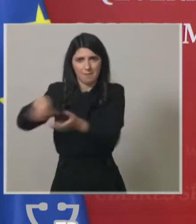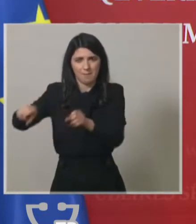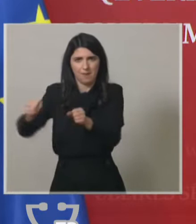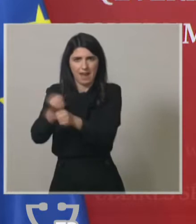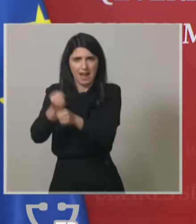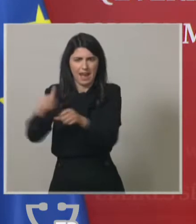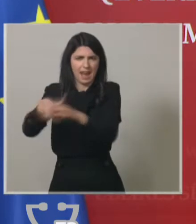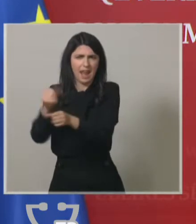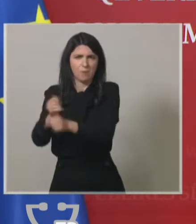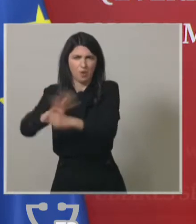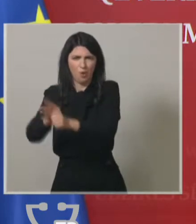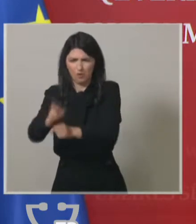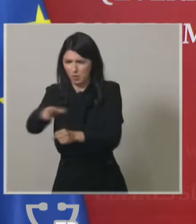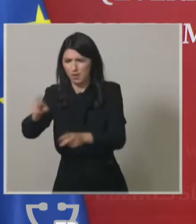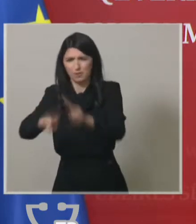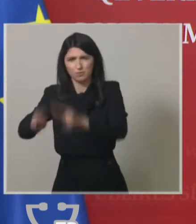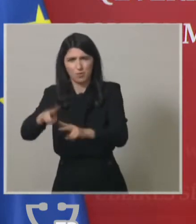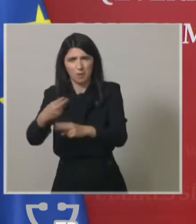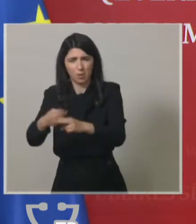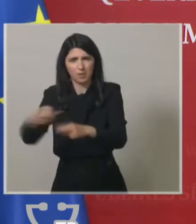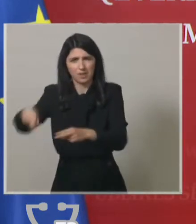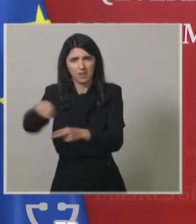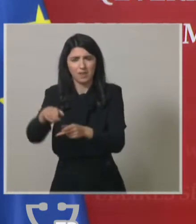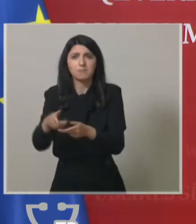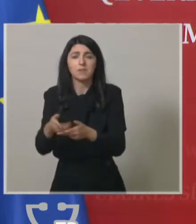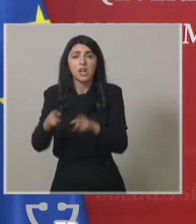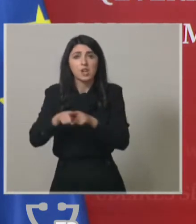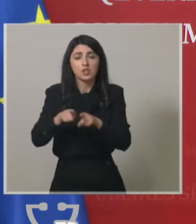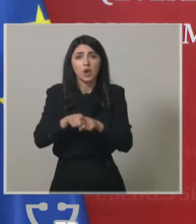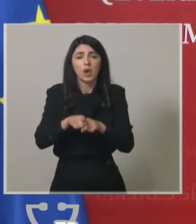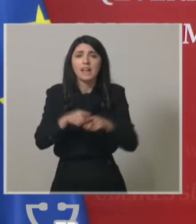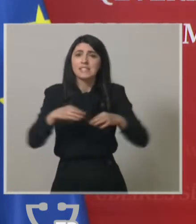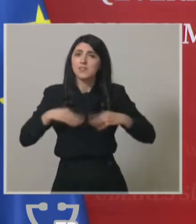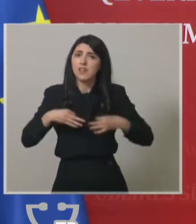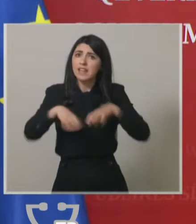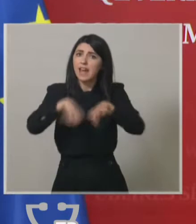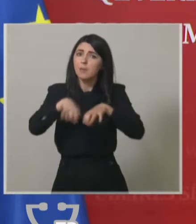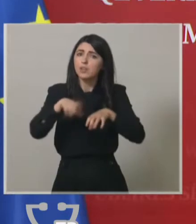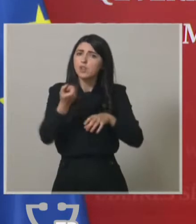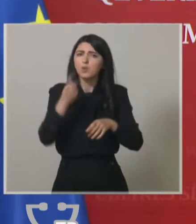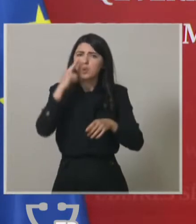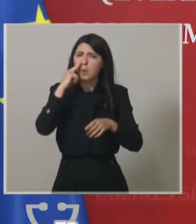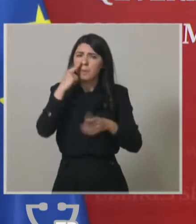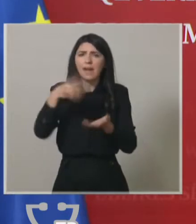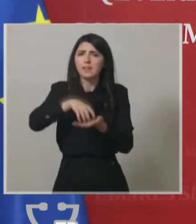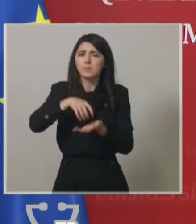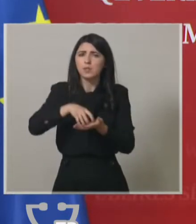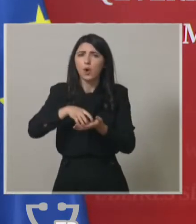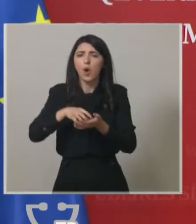ковид. Пациенти, останатите здравствени работници од Скопје ќе се вакцинираат во поликлиниката